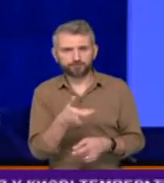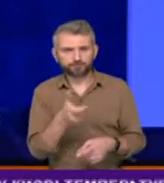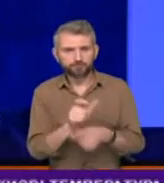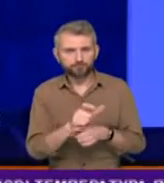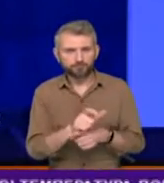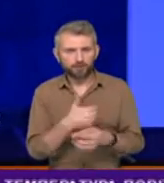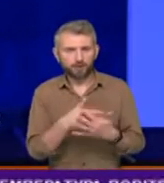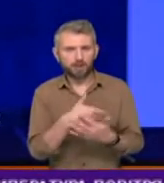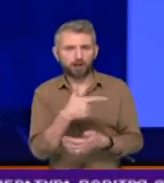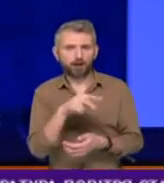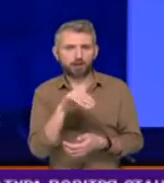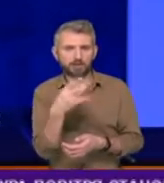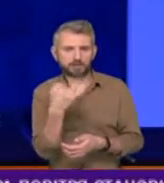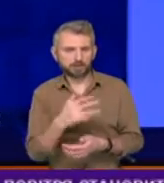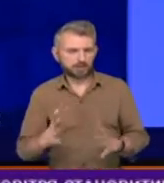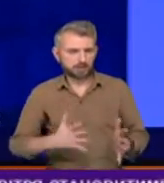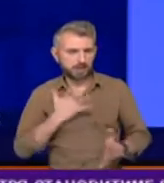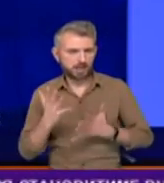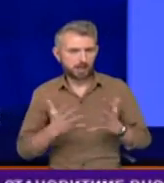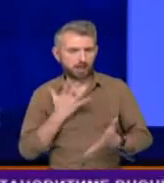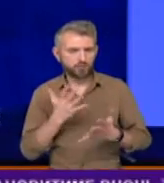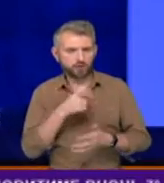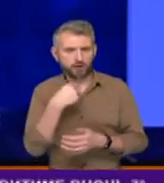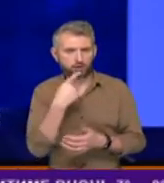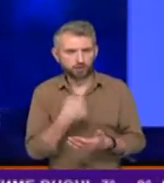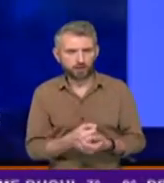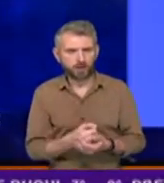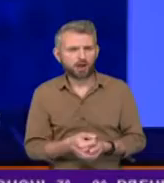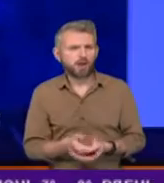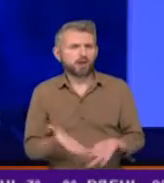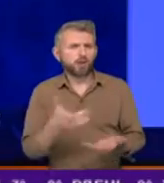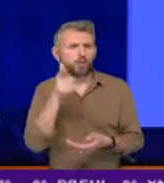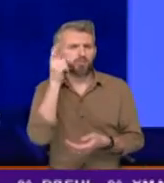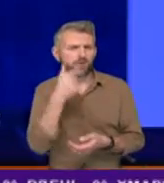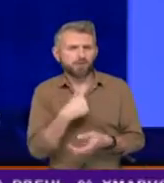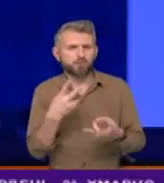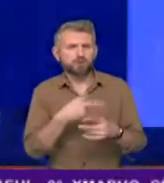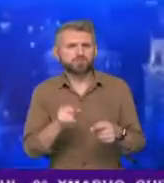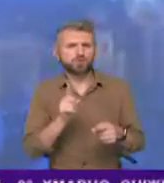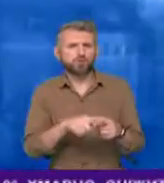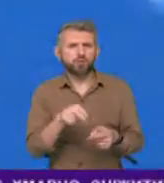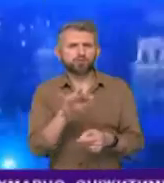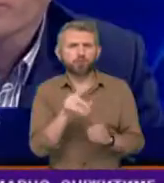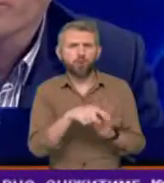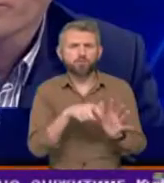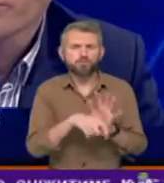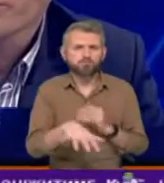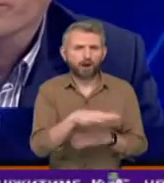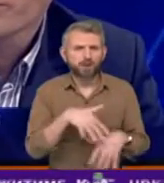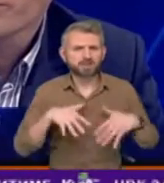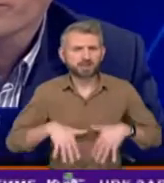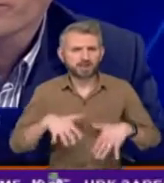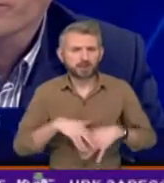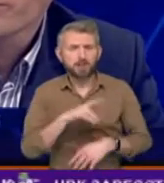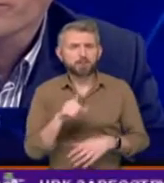часто галицьким таким зарядом певного і пасіонарності кажуть, та якого біса нам потрібний той там Донбас і Крим? Та